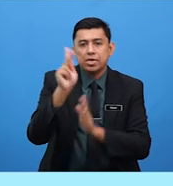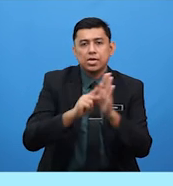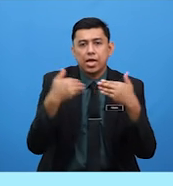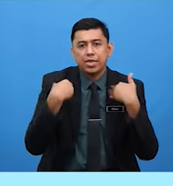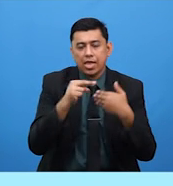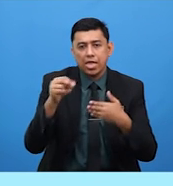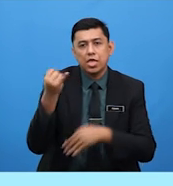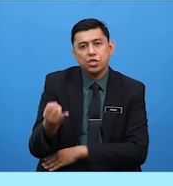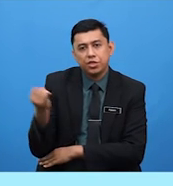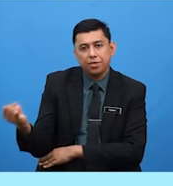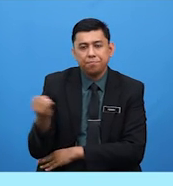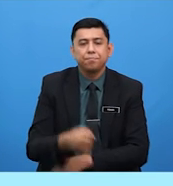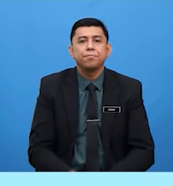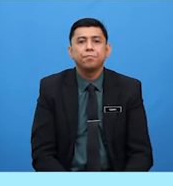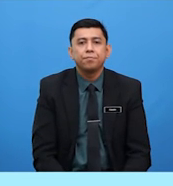keadaan jiring?